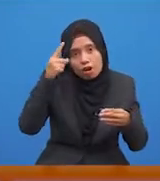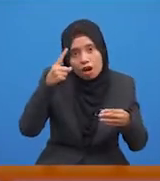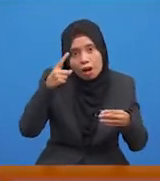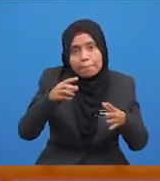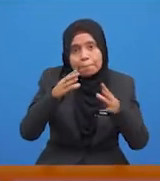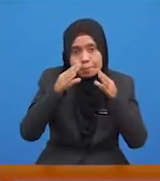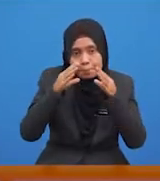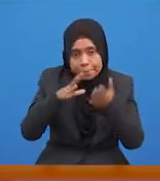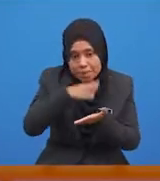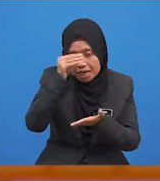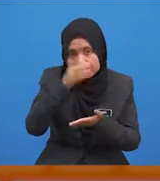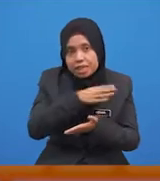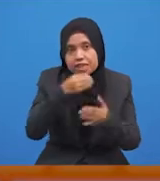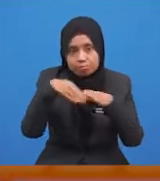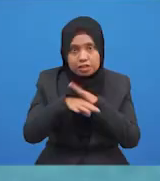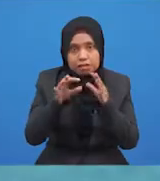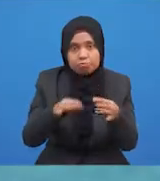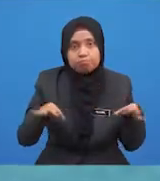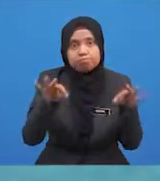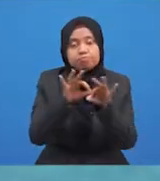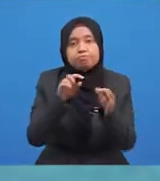memahami pengajaran dalam cerpen ini.